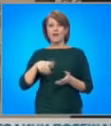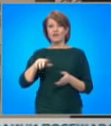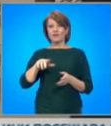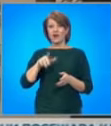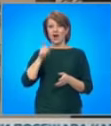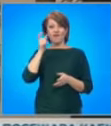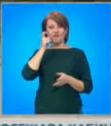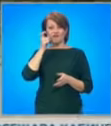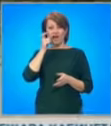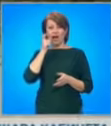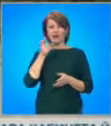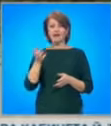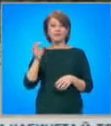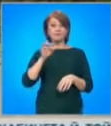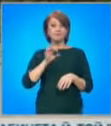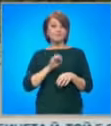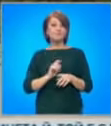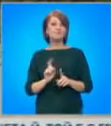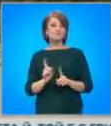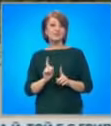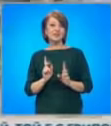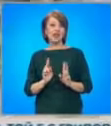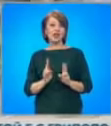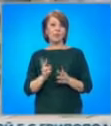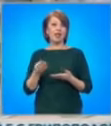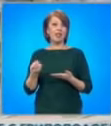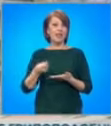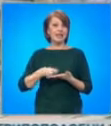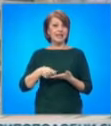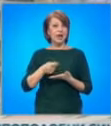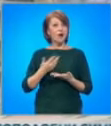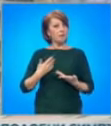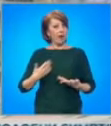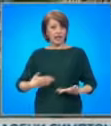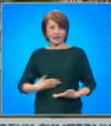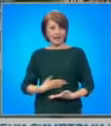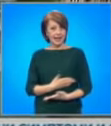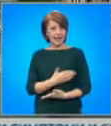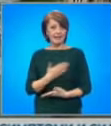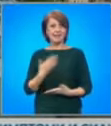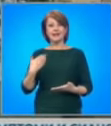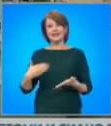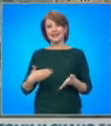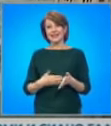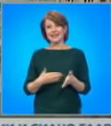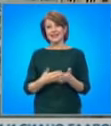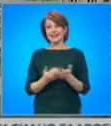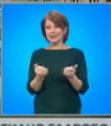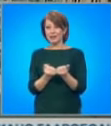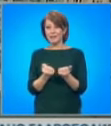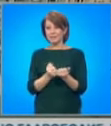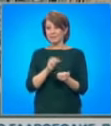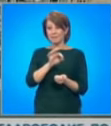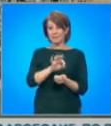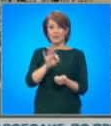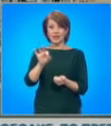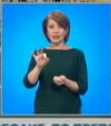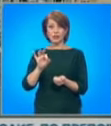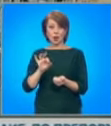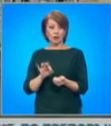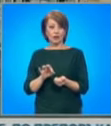столица рядко се стига до реални сделки, интерес към хотелите там има, най-вече заради доброто им местоположение.